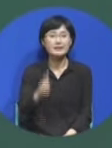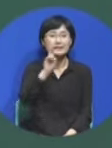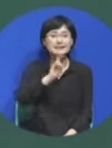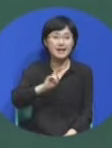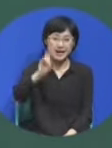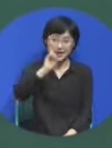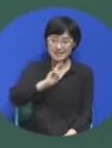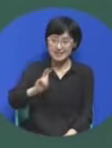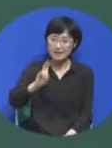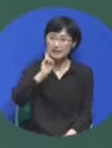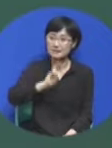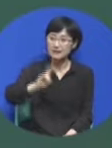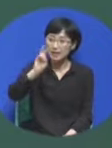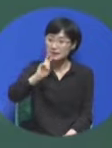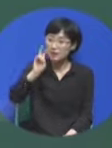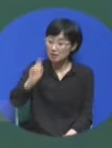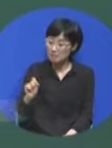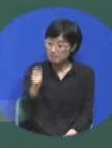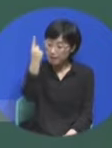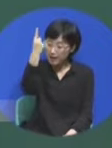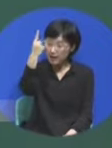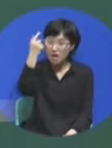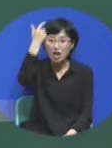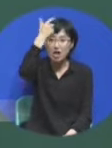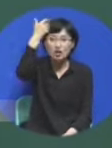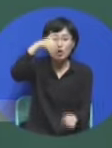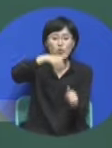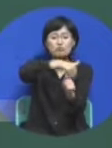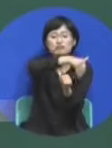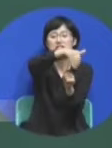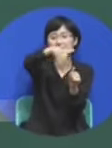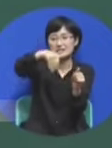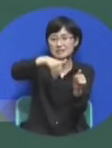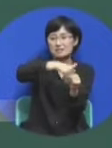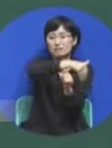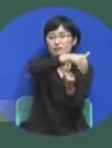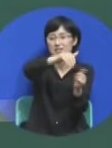그래서 이 찬양은요 영적 분위기를 바꾸는데 얼마나 중요한지 몰라요.